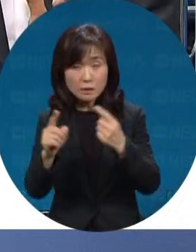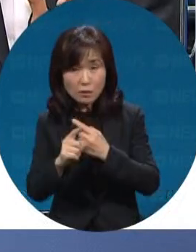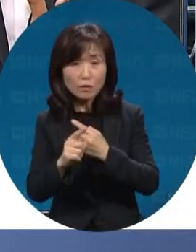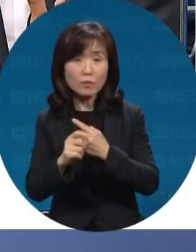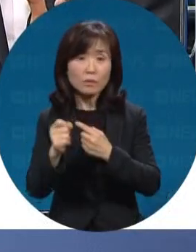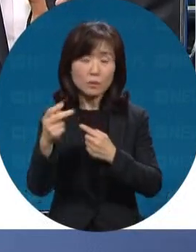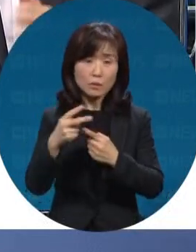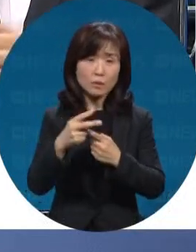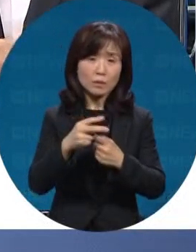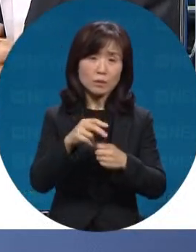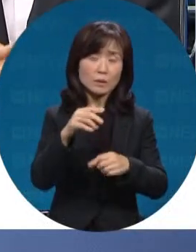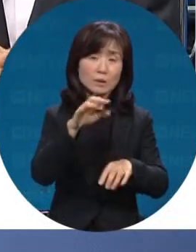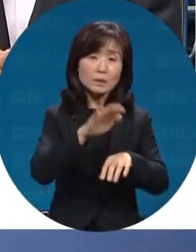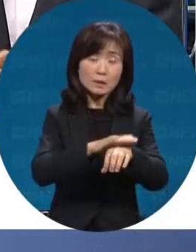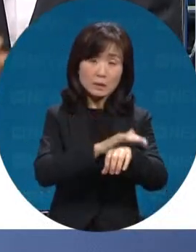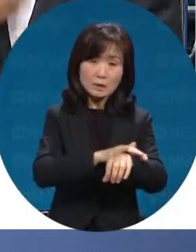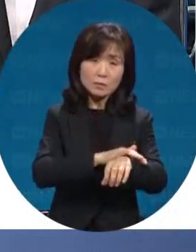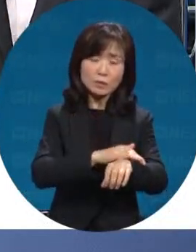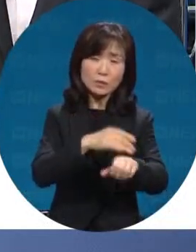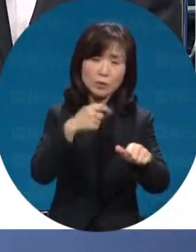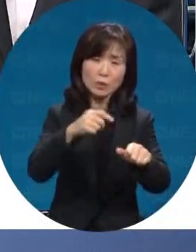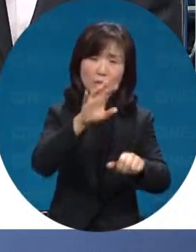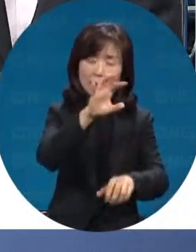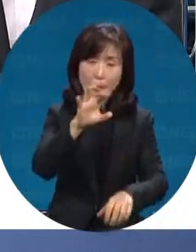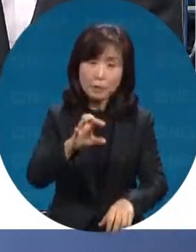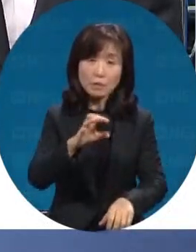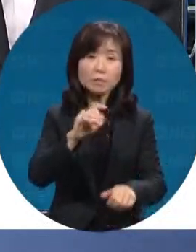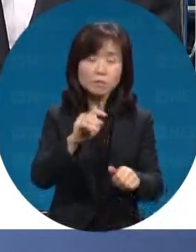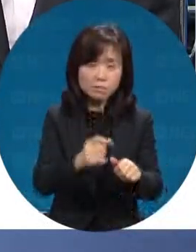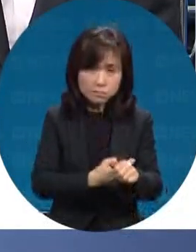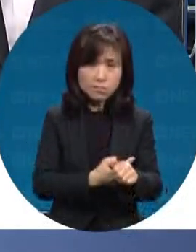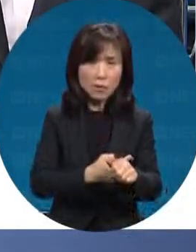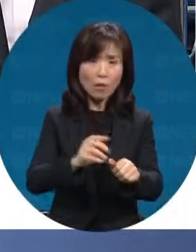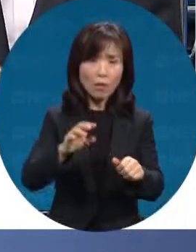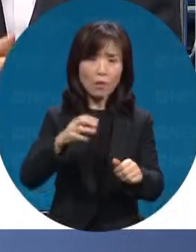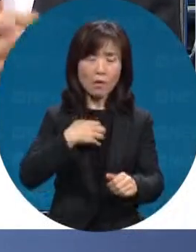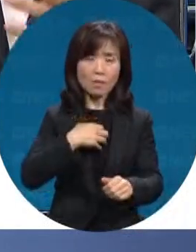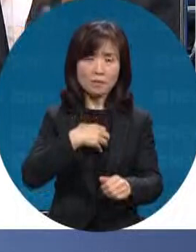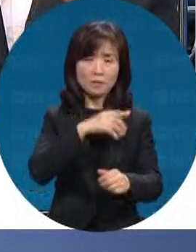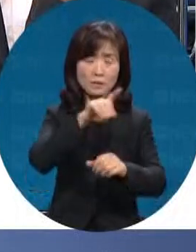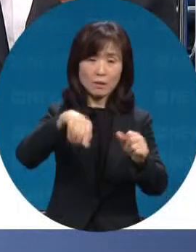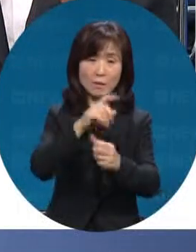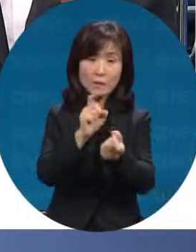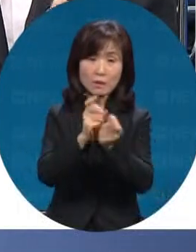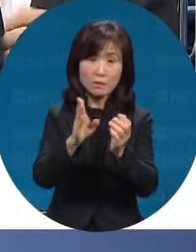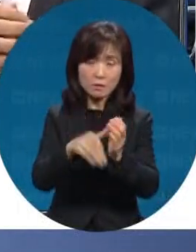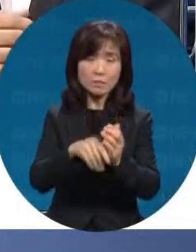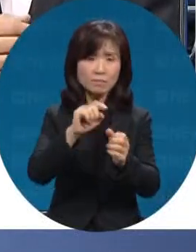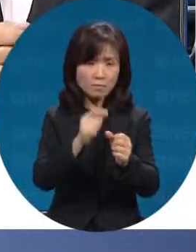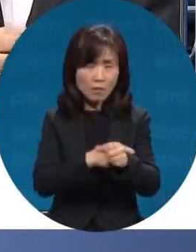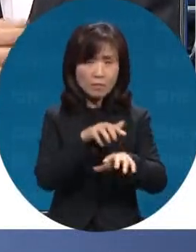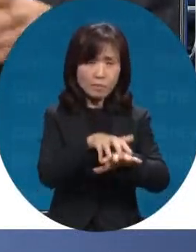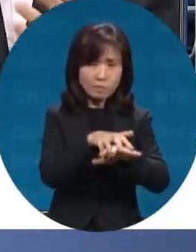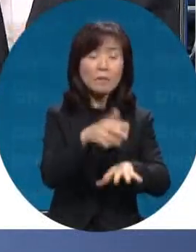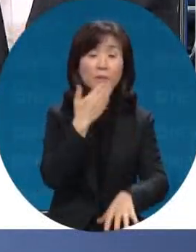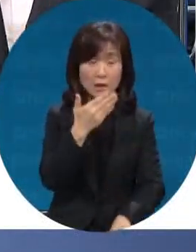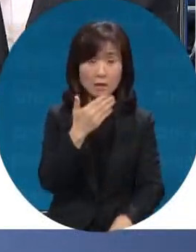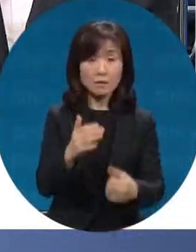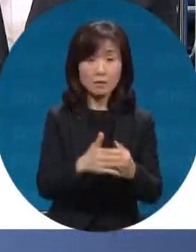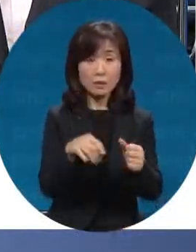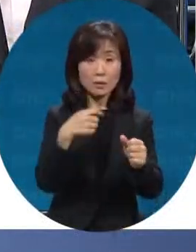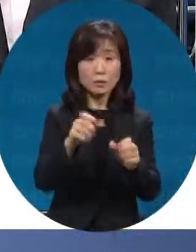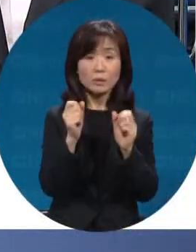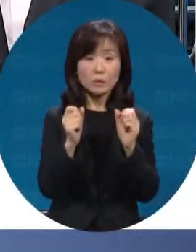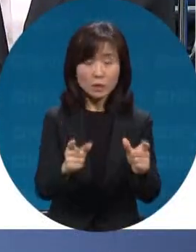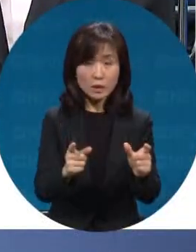반복적으로 되다 보면은 이것이 굉장히 잘 됩니다. 그렇기 때문에 교육의 기회라든가 이런 걸